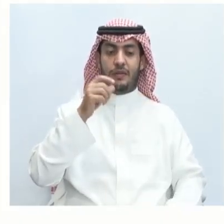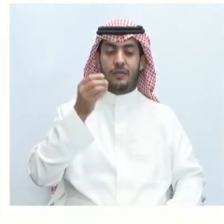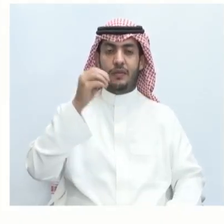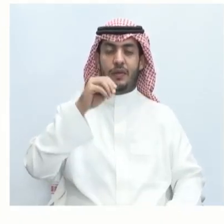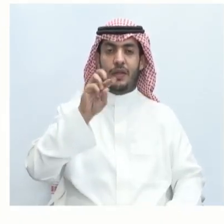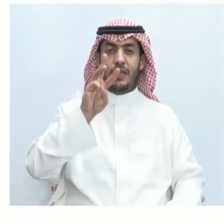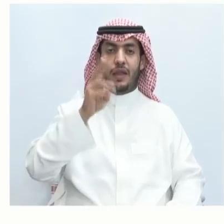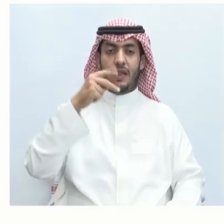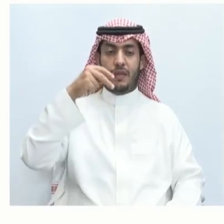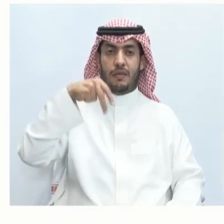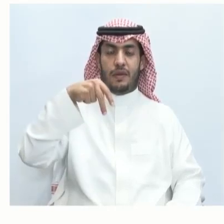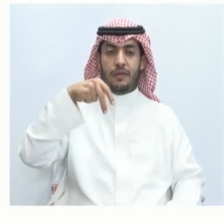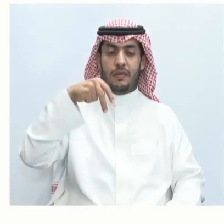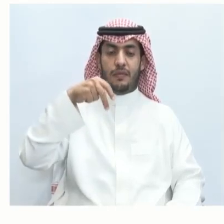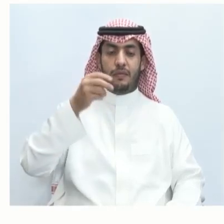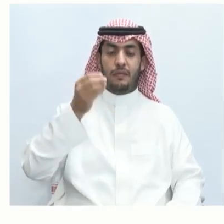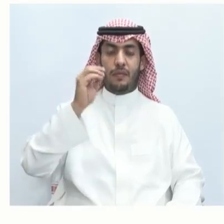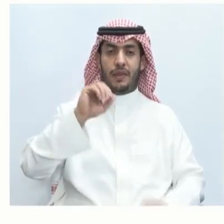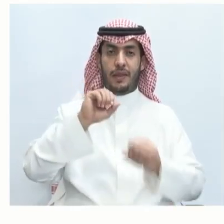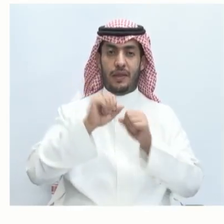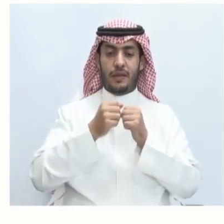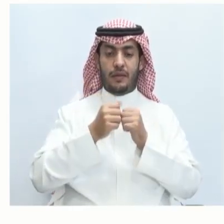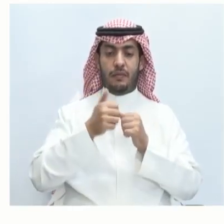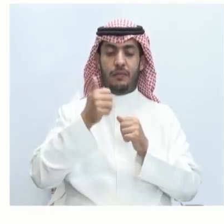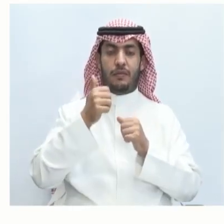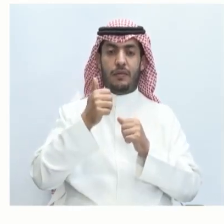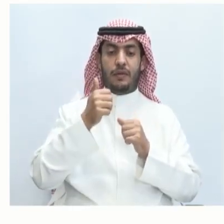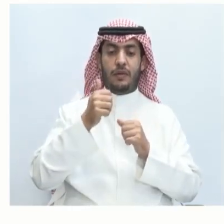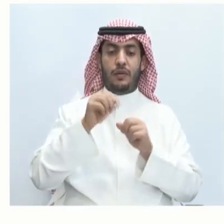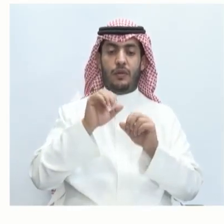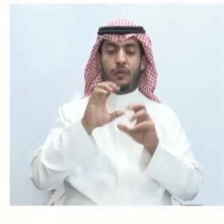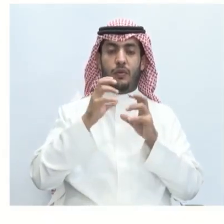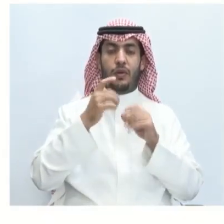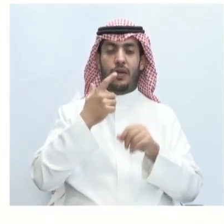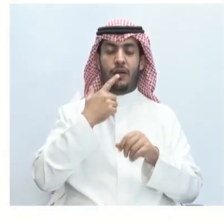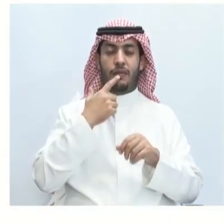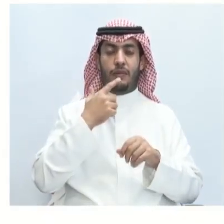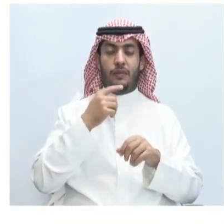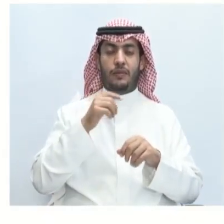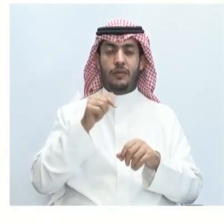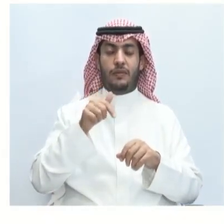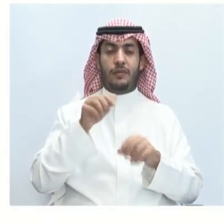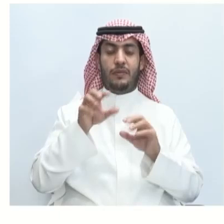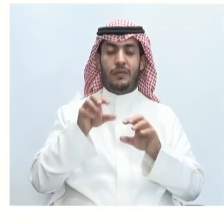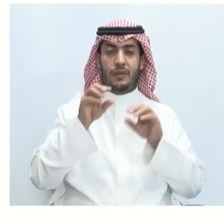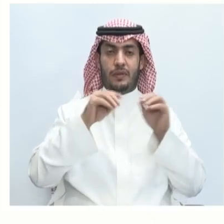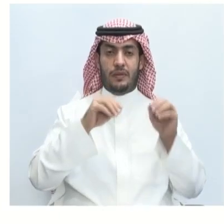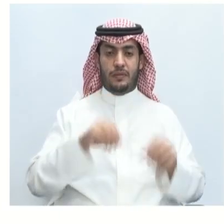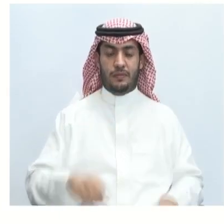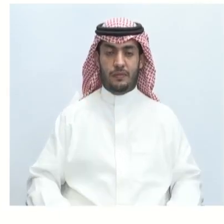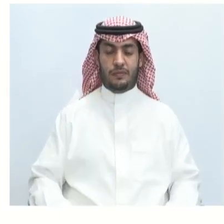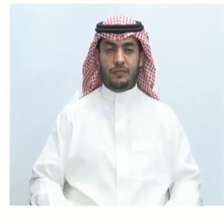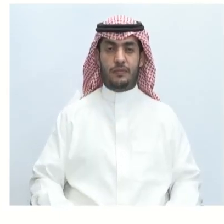بمقدار ثلاثه اثمان على الكسر الذي يمثل الكرات الحمراء وبهذا نكون